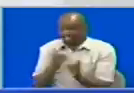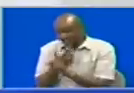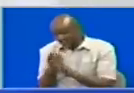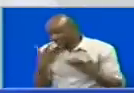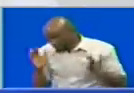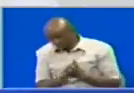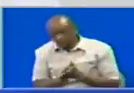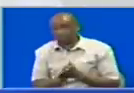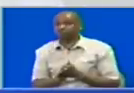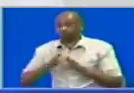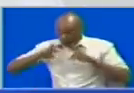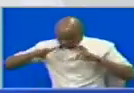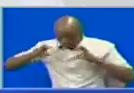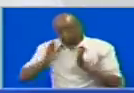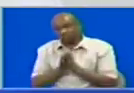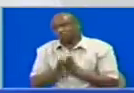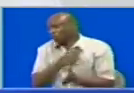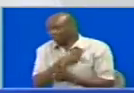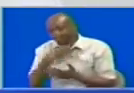check up. Medical check up tukaenda kuchukua